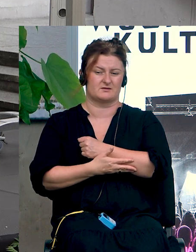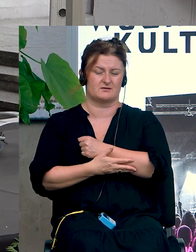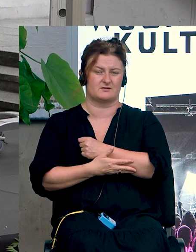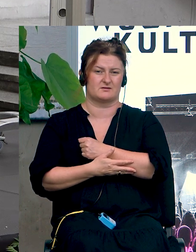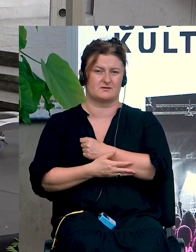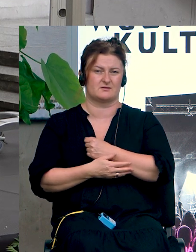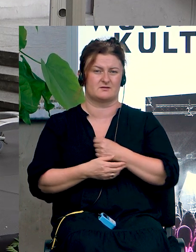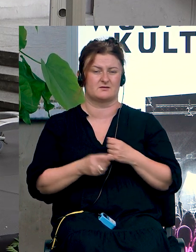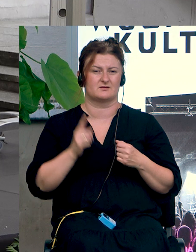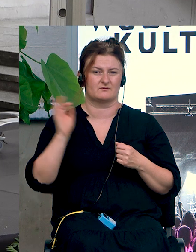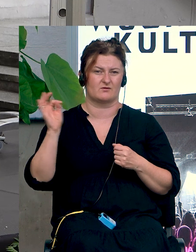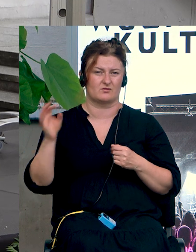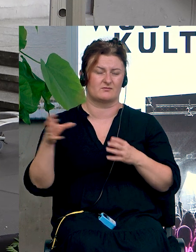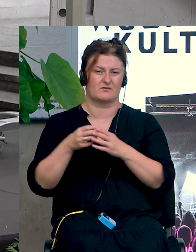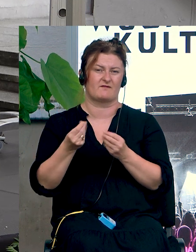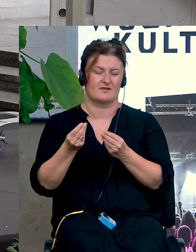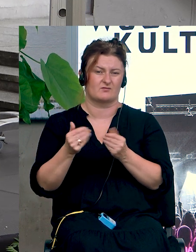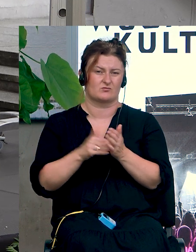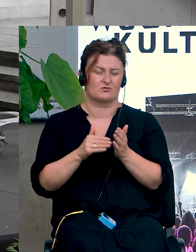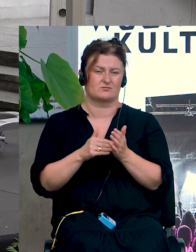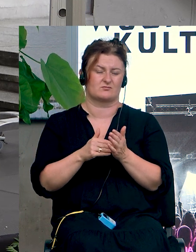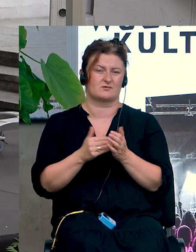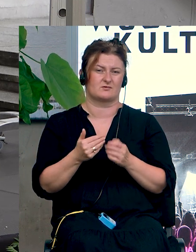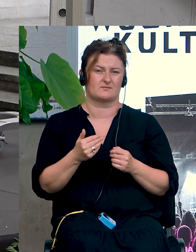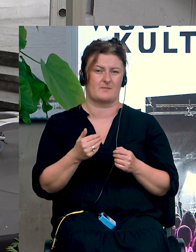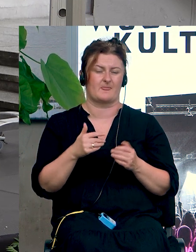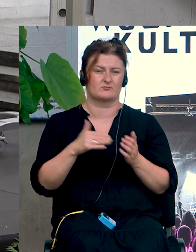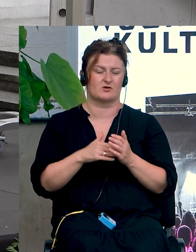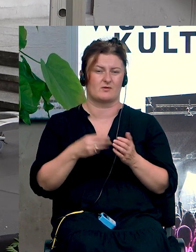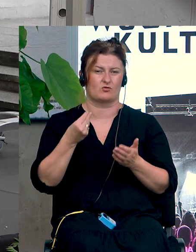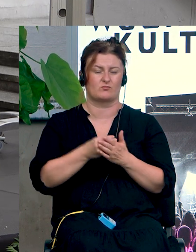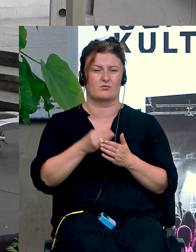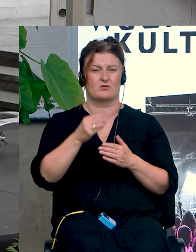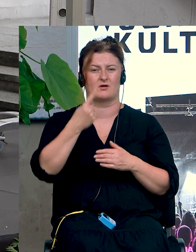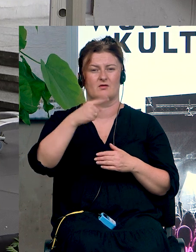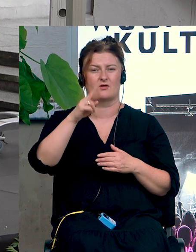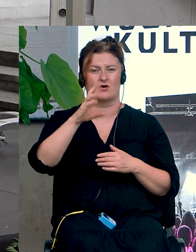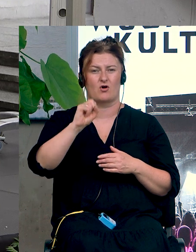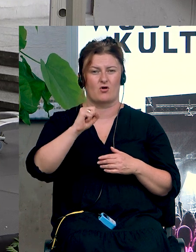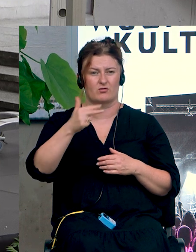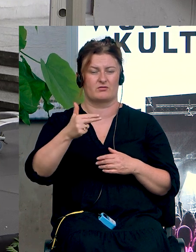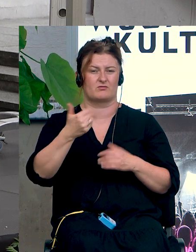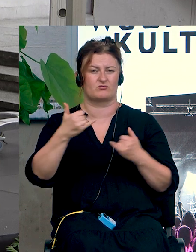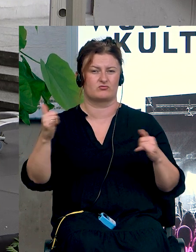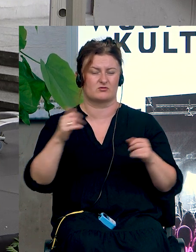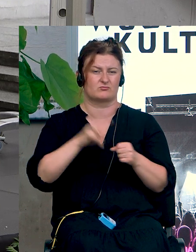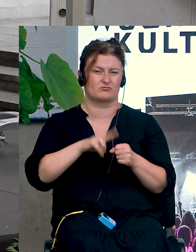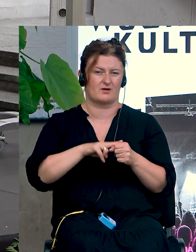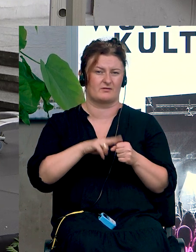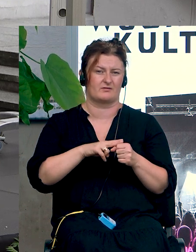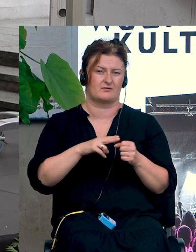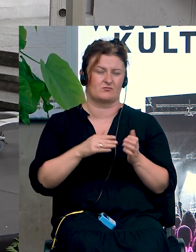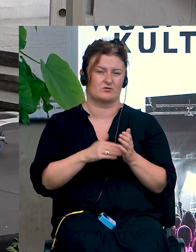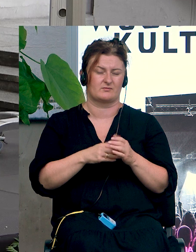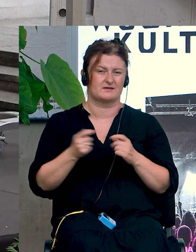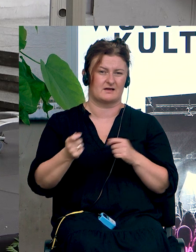Żadan i jego Hartia finansowego, w sensie po prostu trzeba kupować drony, zagłuszarki dronów, takie rzeczy są potrzebne. I